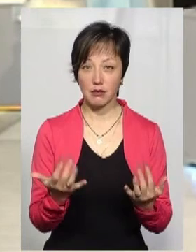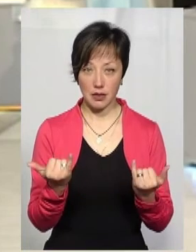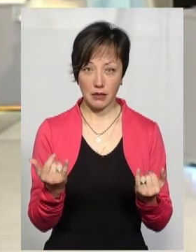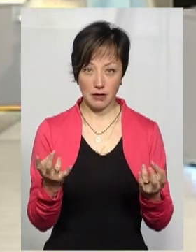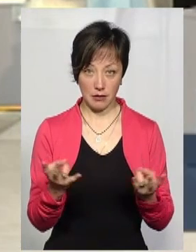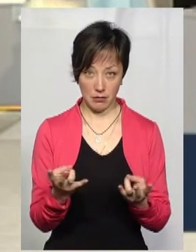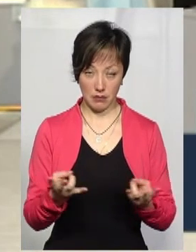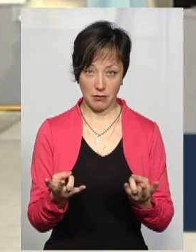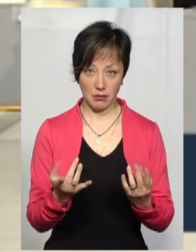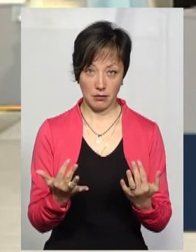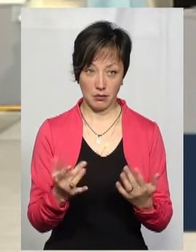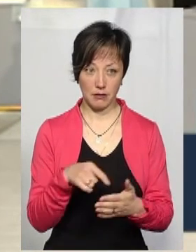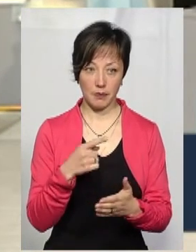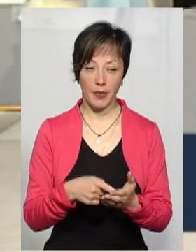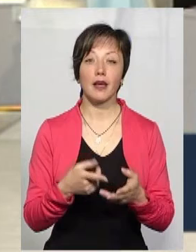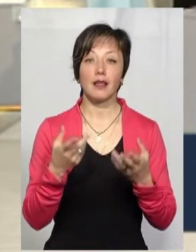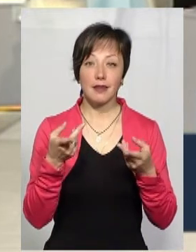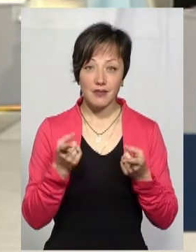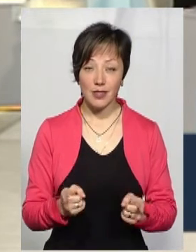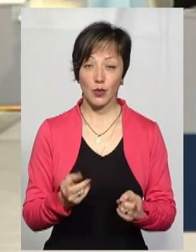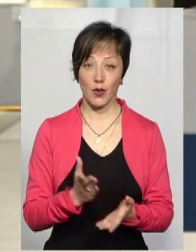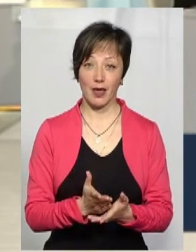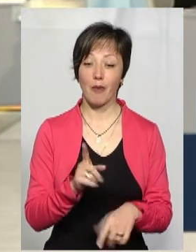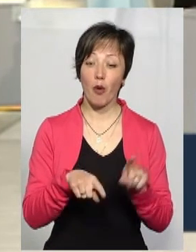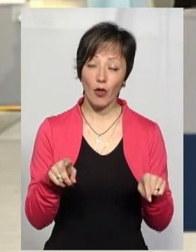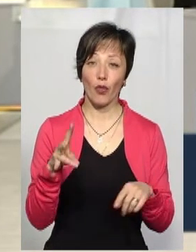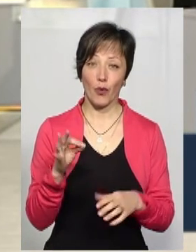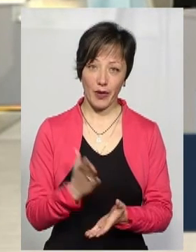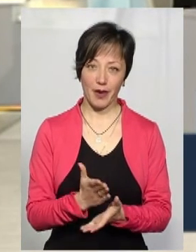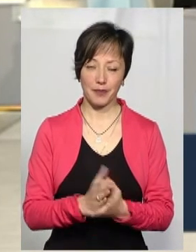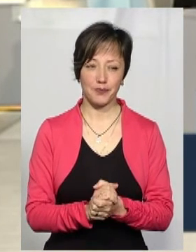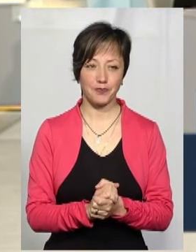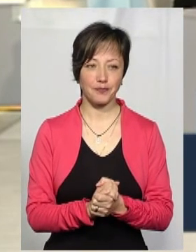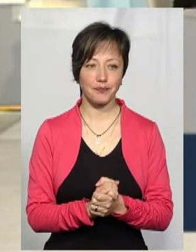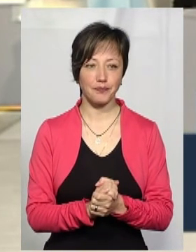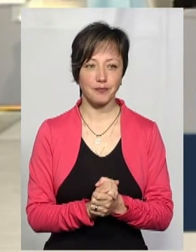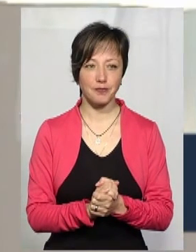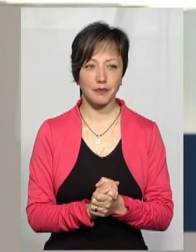зараз є такі вакансії? Ну, звісно, є, вони поодинокі, але вони є. Так.